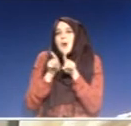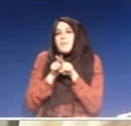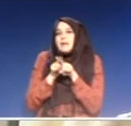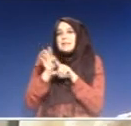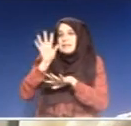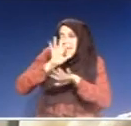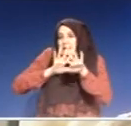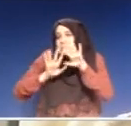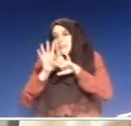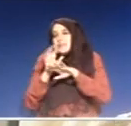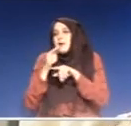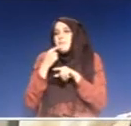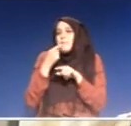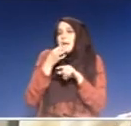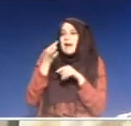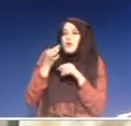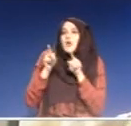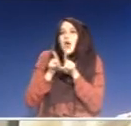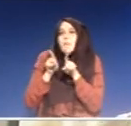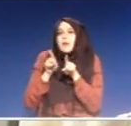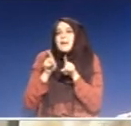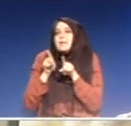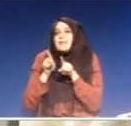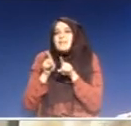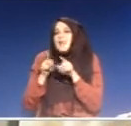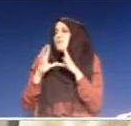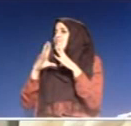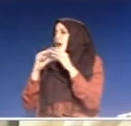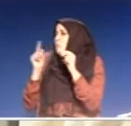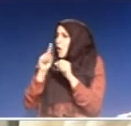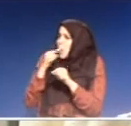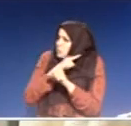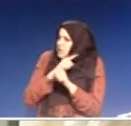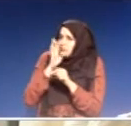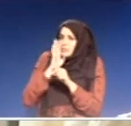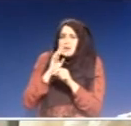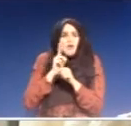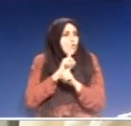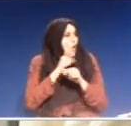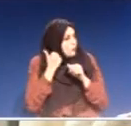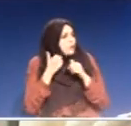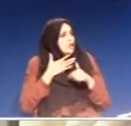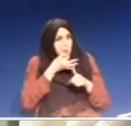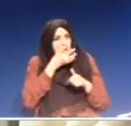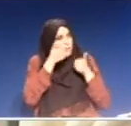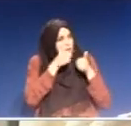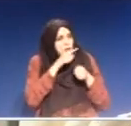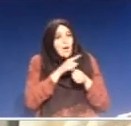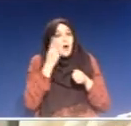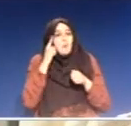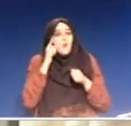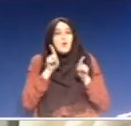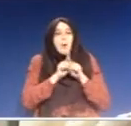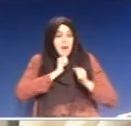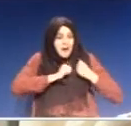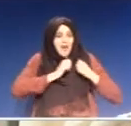نوع من الكناية نوع من يعني يلطف الأجواء فقط باش يغسل القلوب، باش يقرب